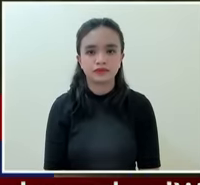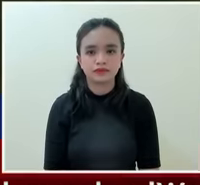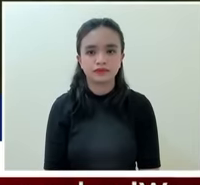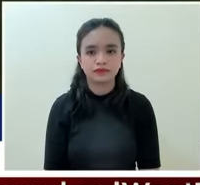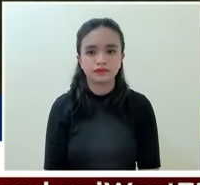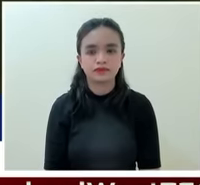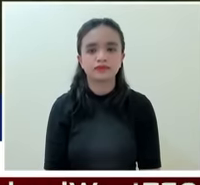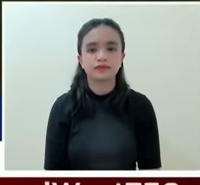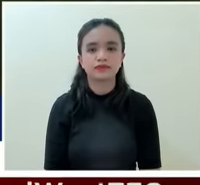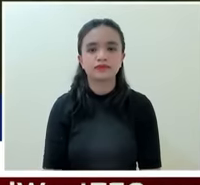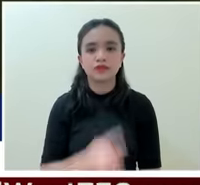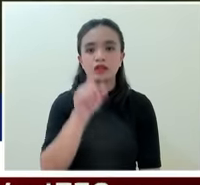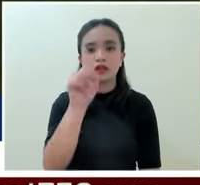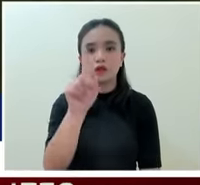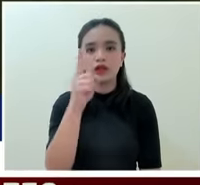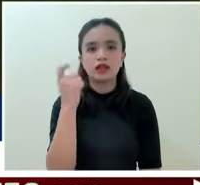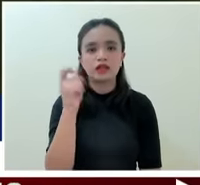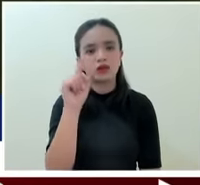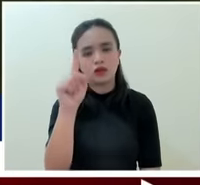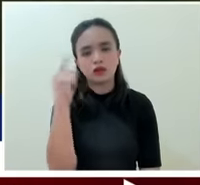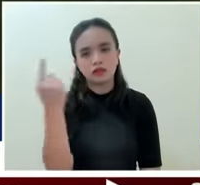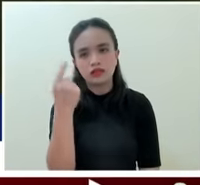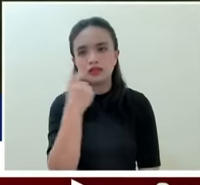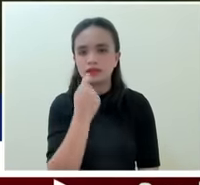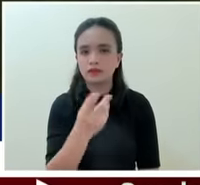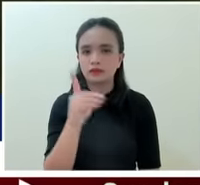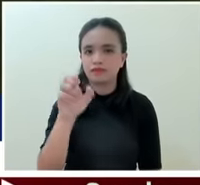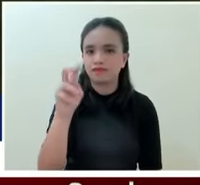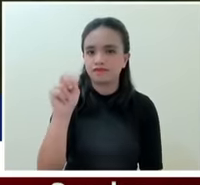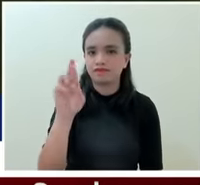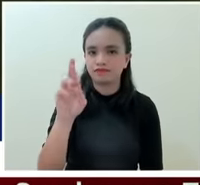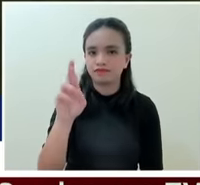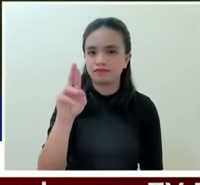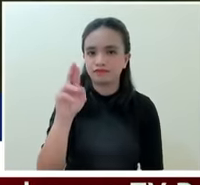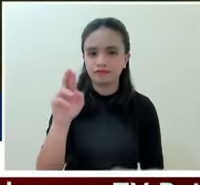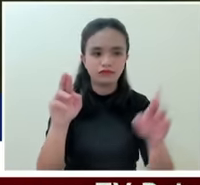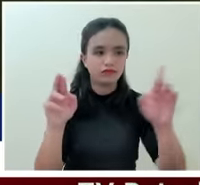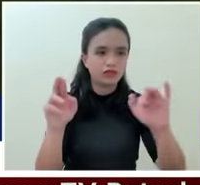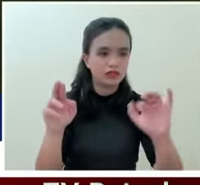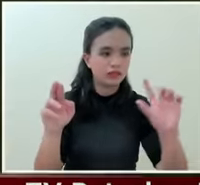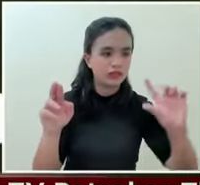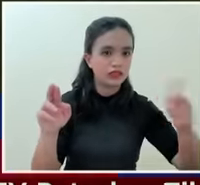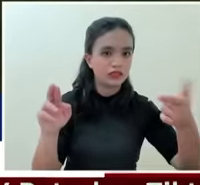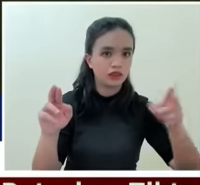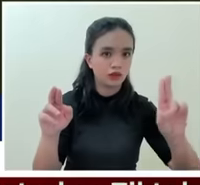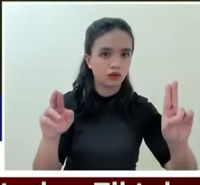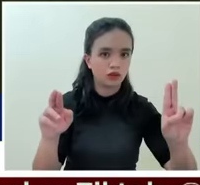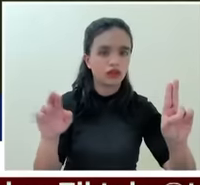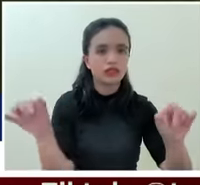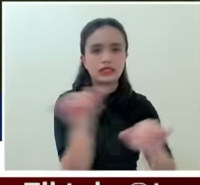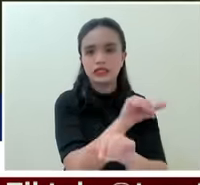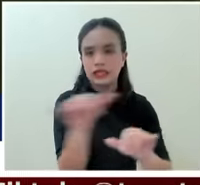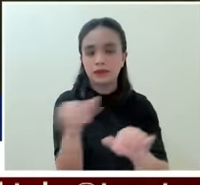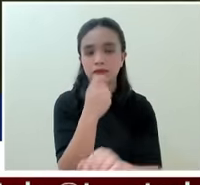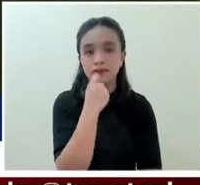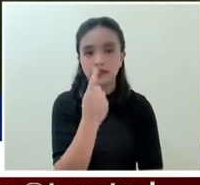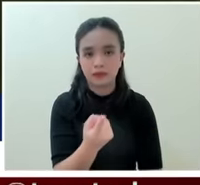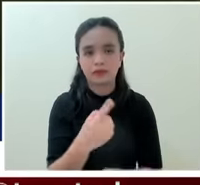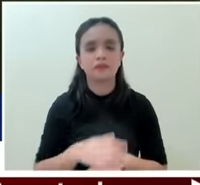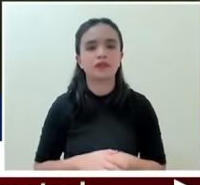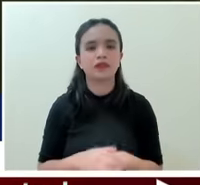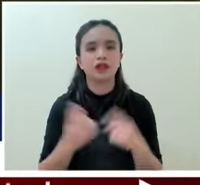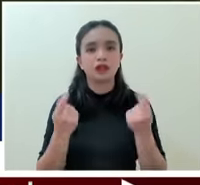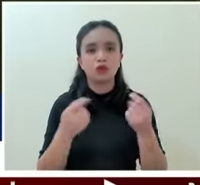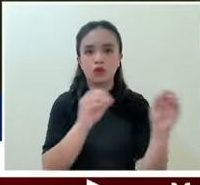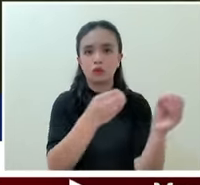Kabayan, iisa ang sinasabi ng Department of Environment and Natural Resources at ng lokal na pamahalaan ng Sagbayan. Nag-ooperate ng